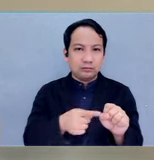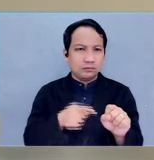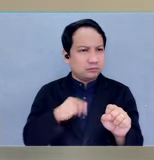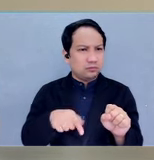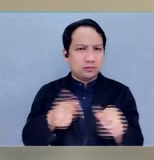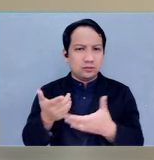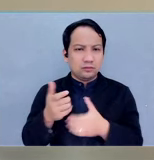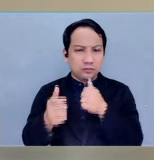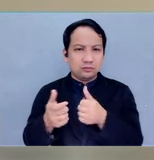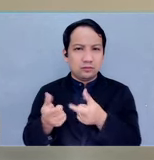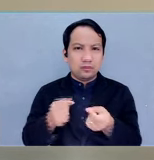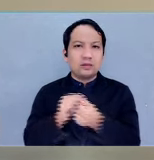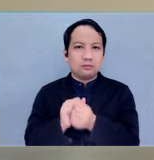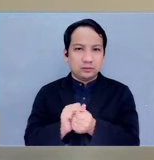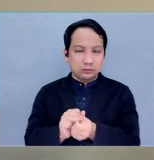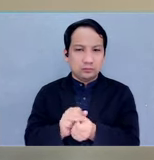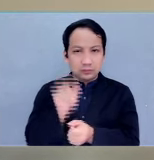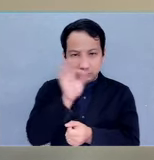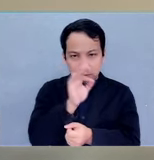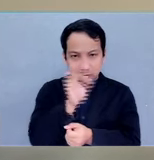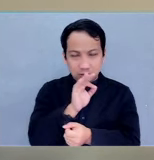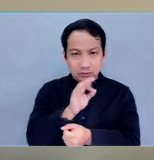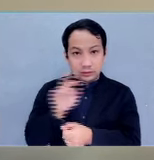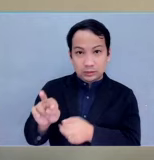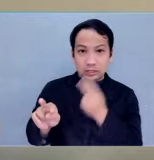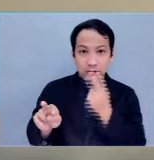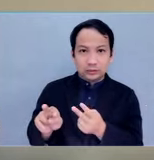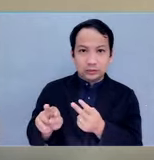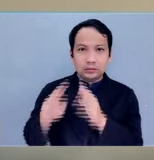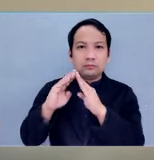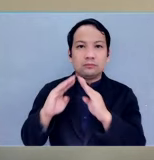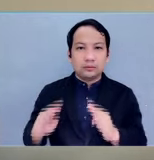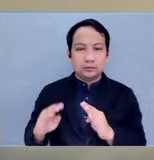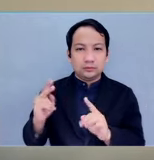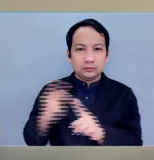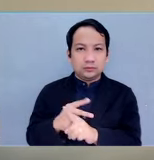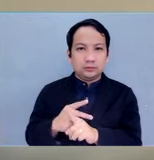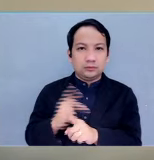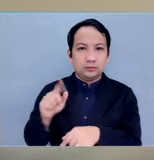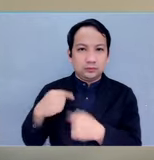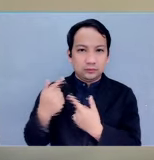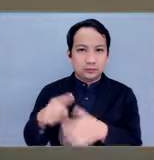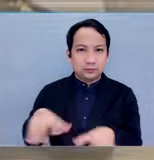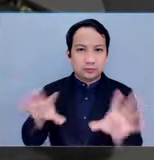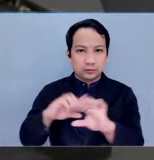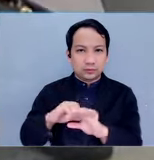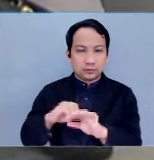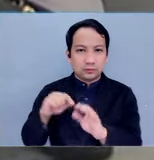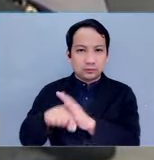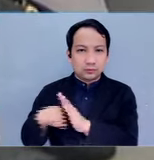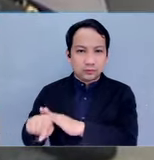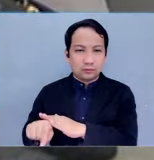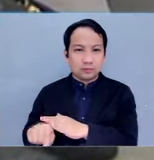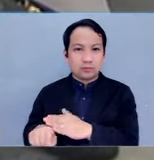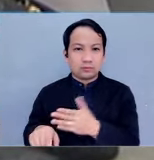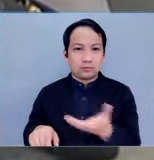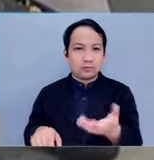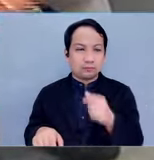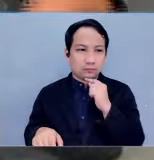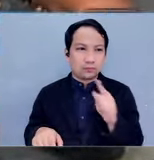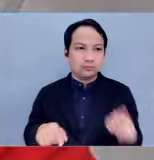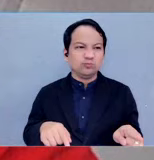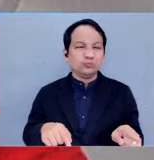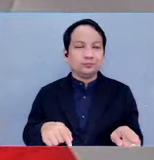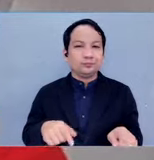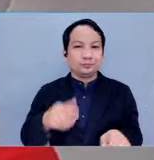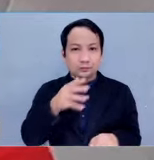na dawit na rin ang Pinay lalo't nakita siyang nasa bahay ng mga biktima bago at matapos ang pamamaslang. Pinabulaanan din ng nanay ni Hazel